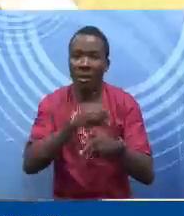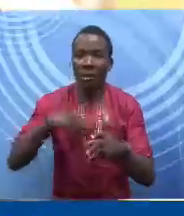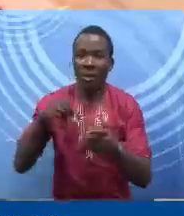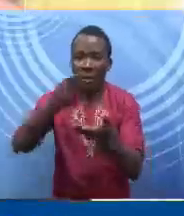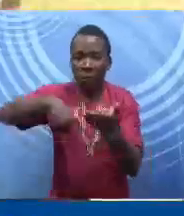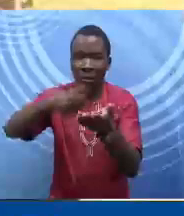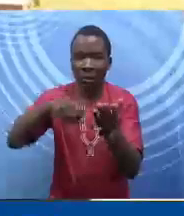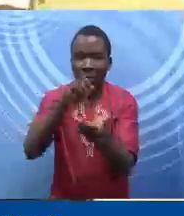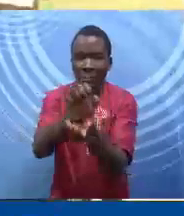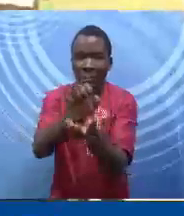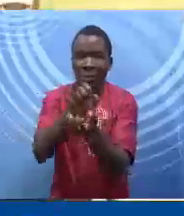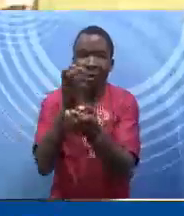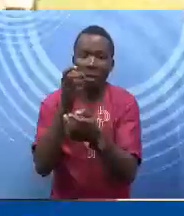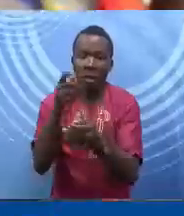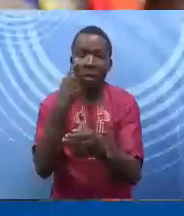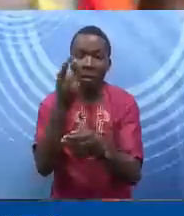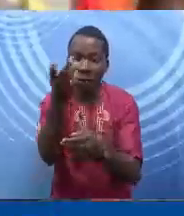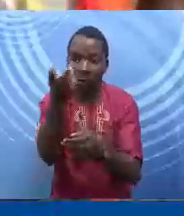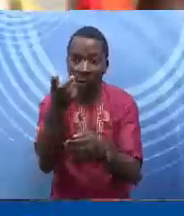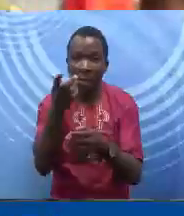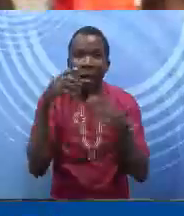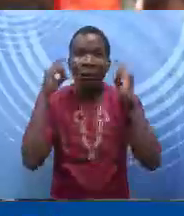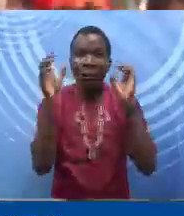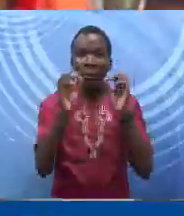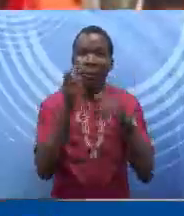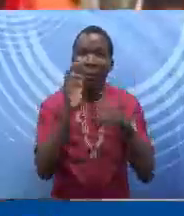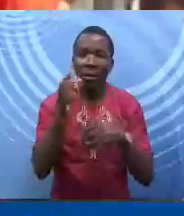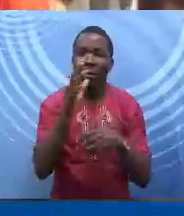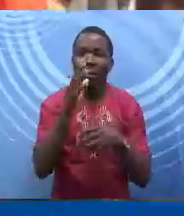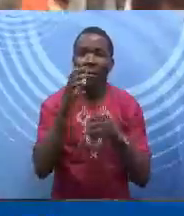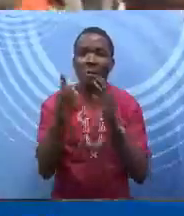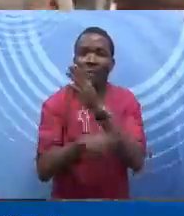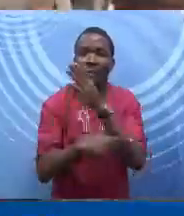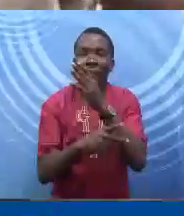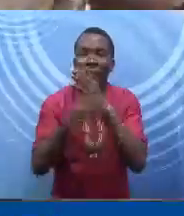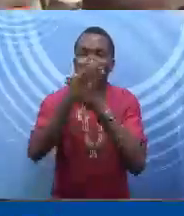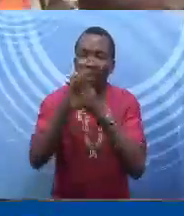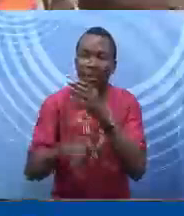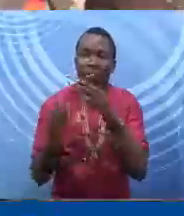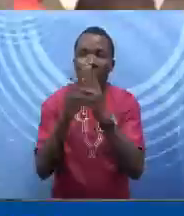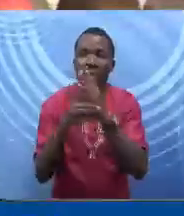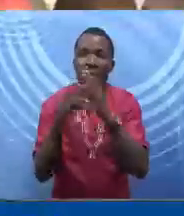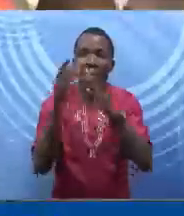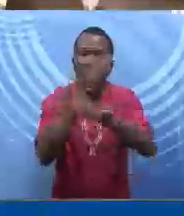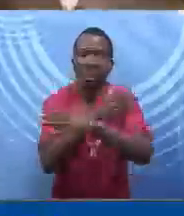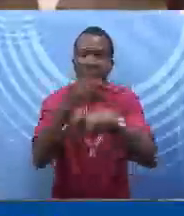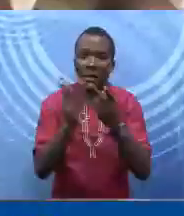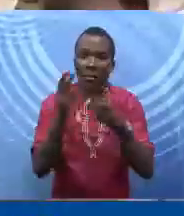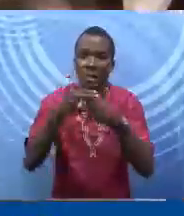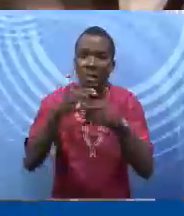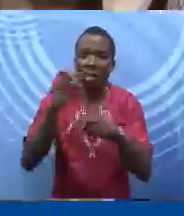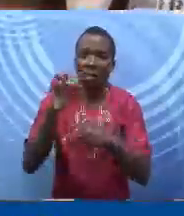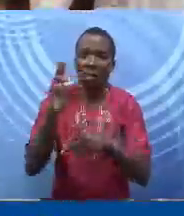nkuri ntako yambaye kandi ni umubyeyi. Ni mu ntara y'Amajyepfo mu karere ka Kamonyi umurenge wa Kayumbu. Abaremye isoko rizwi nko mu Murara kuri ubu